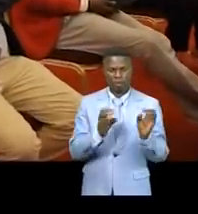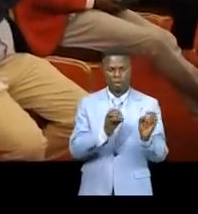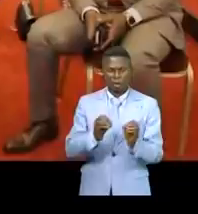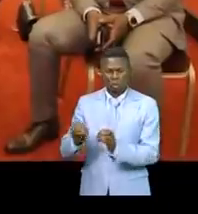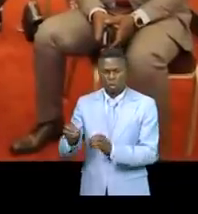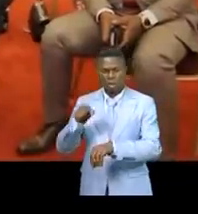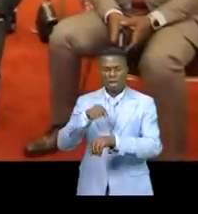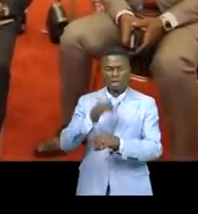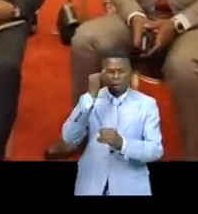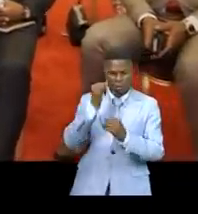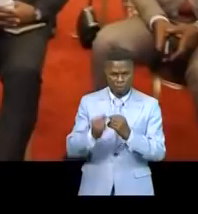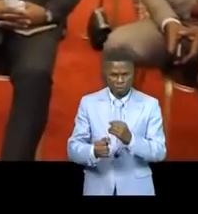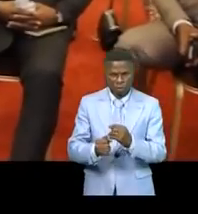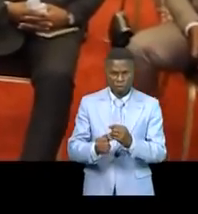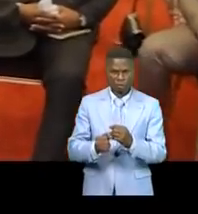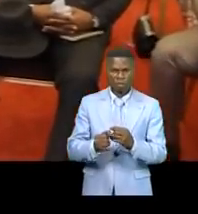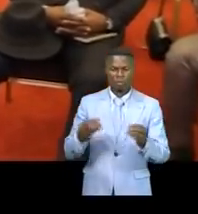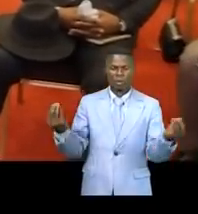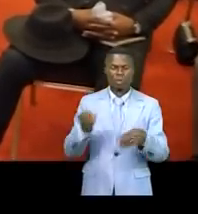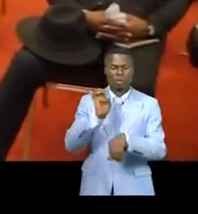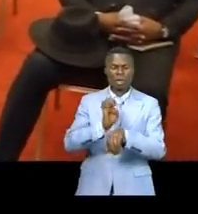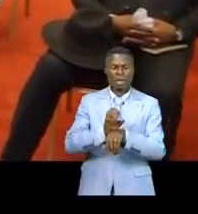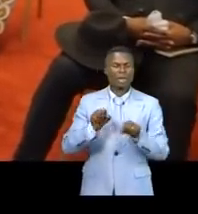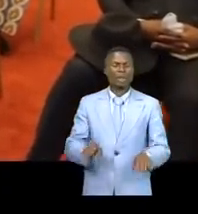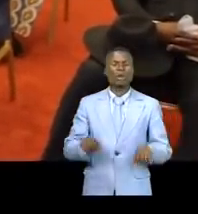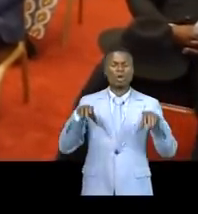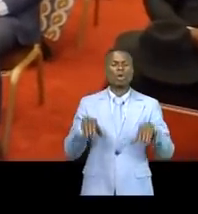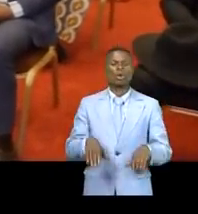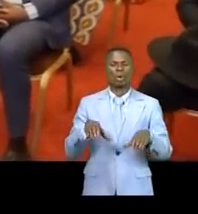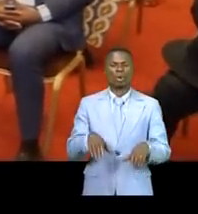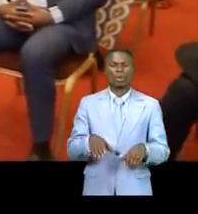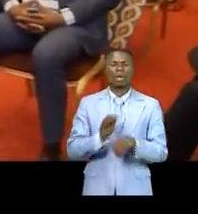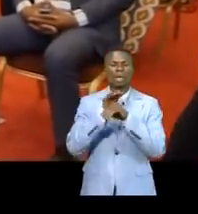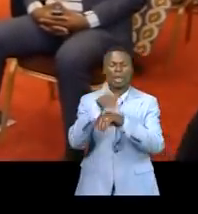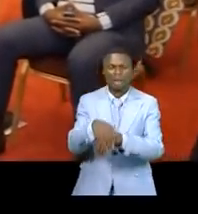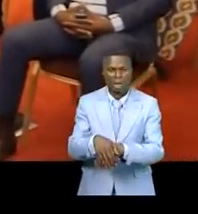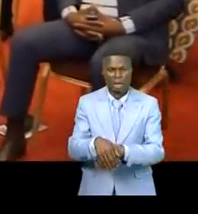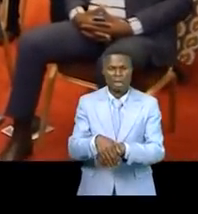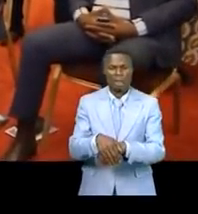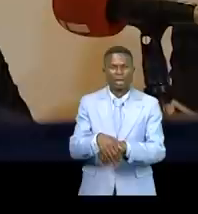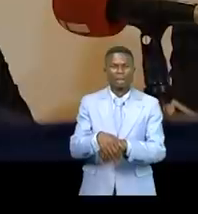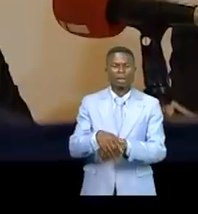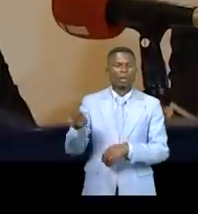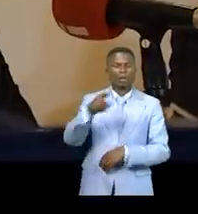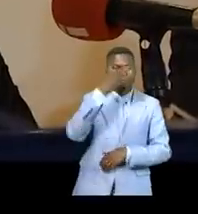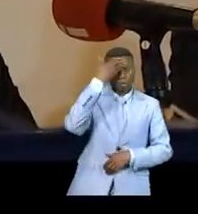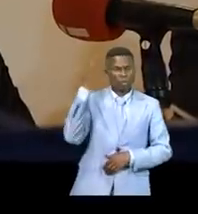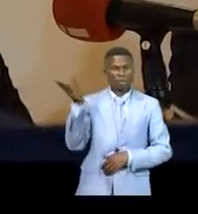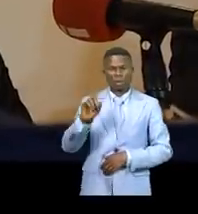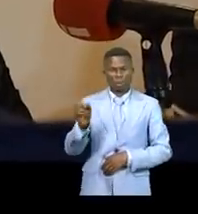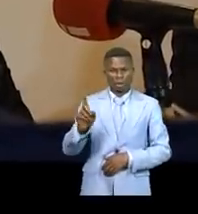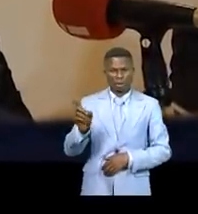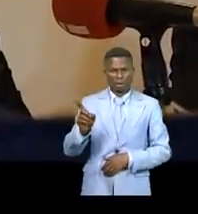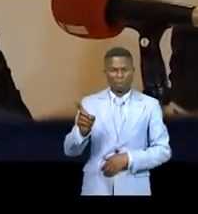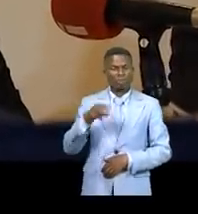mandat. Pourquoi le Guide du Réveil du Congo s'engage-t-elle? Nul n'ignore que